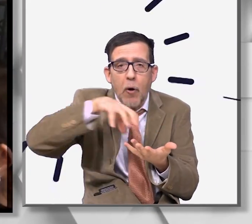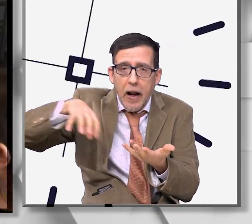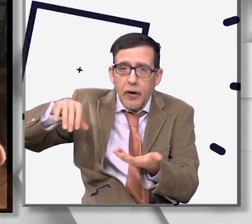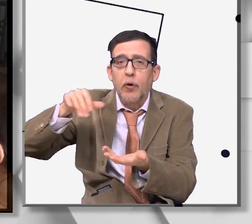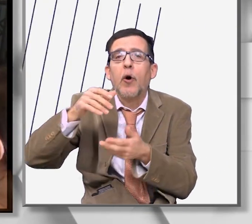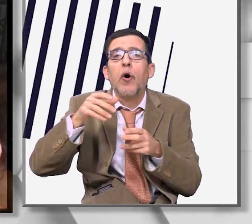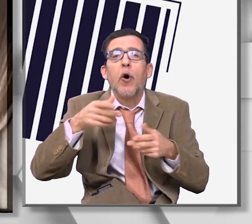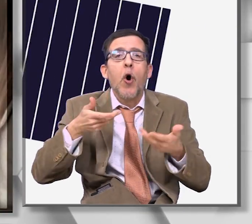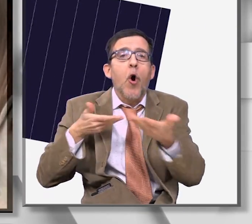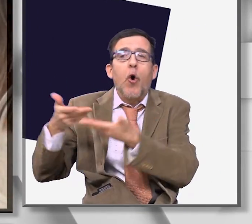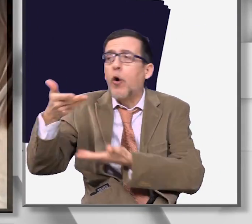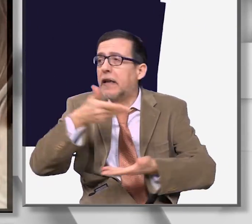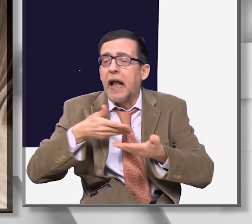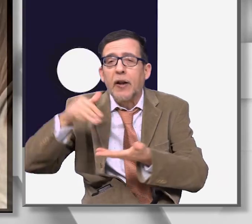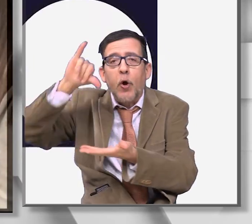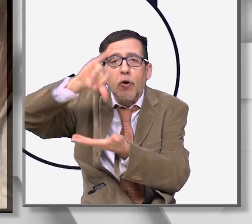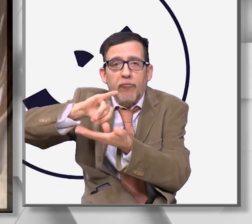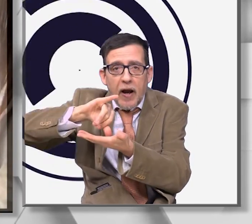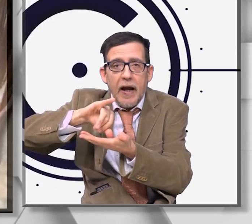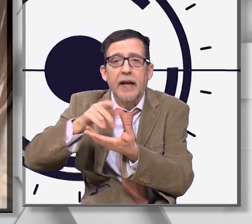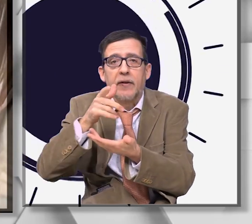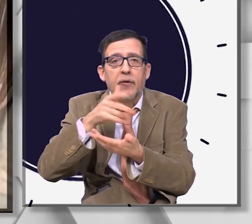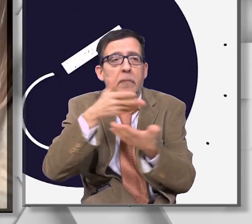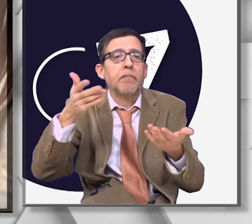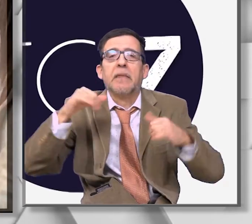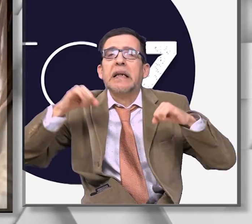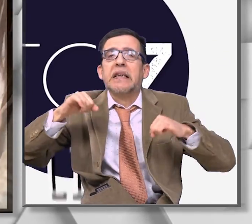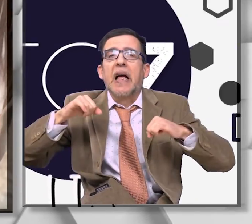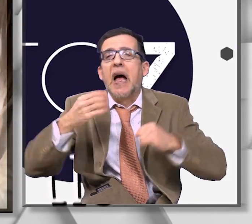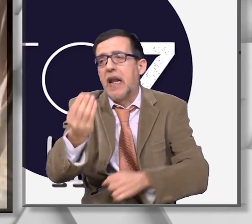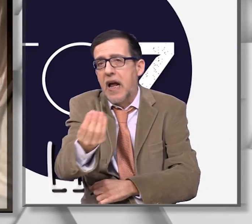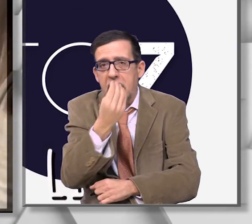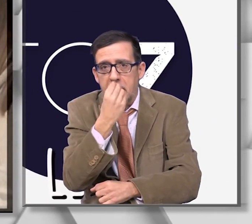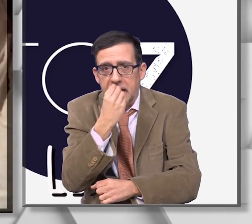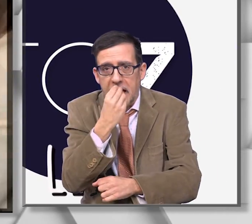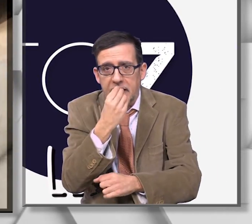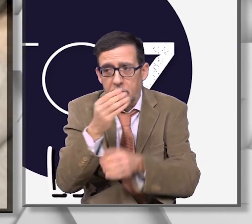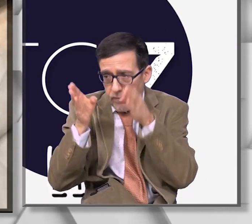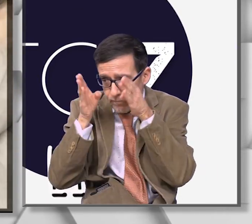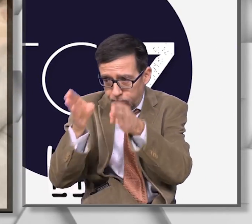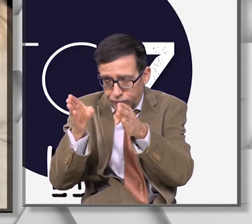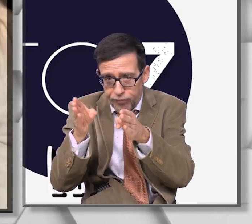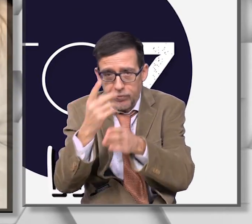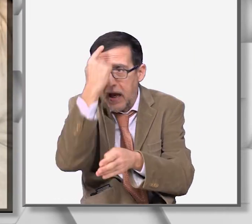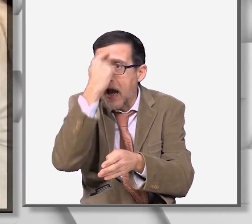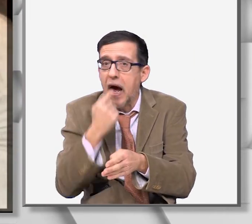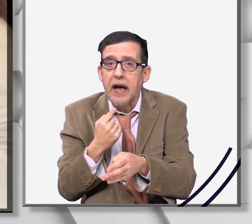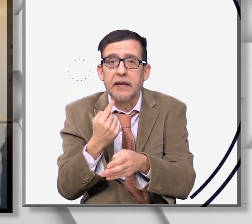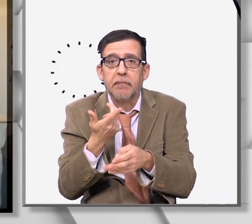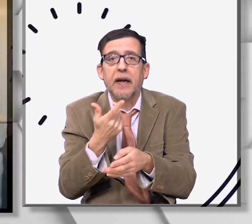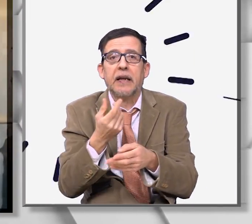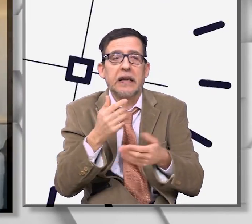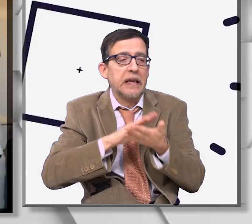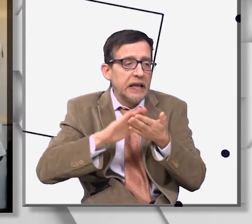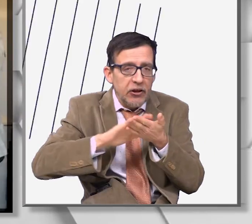riccio dopo una panoramica generale sul concetto di sana alimentazione si concentrano sugli aspetti organizzativi in cucina e sull'igiene